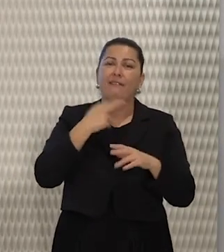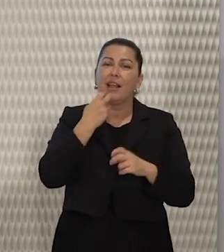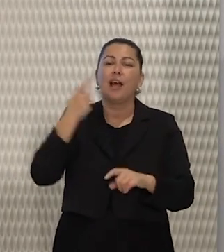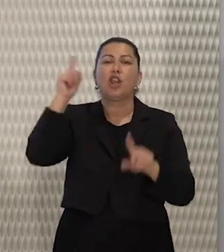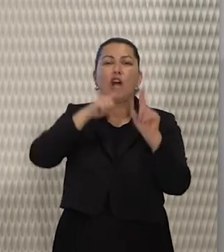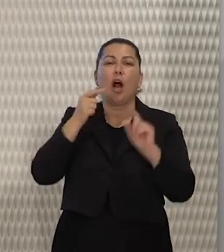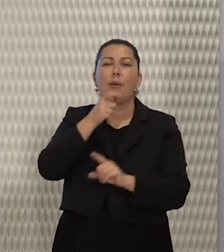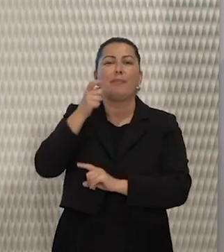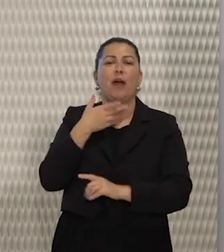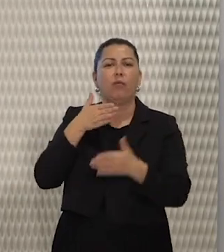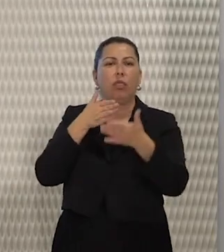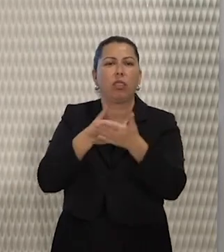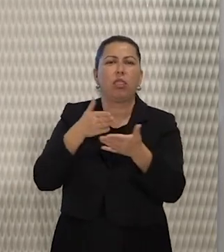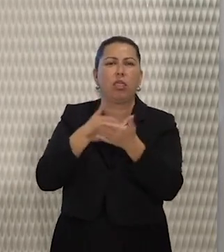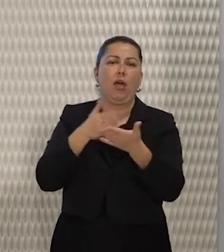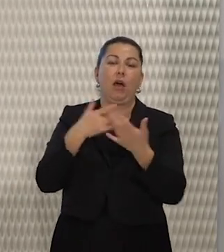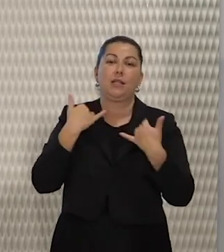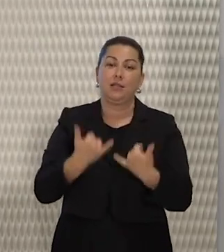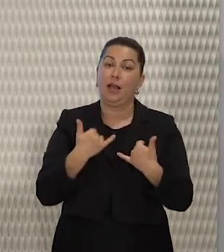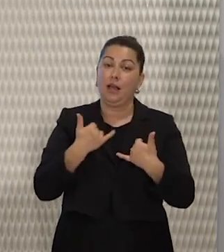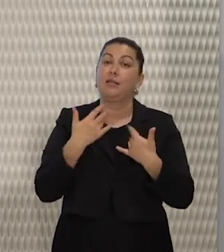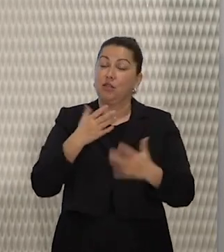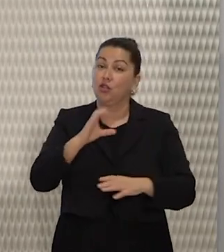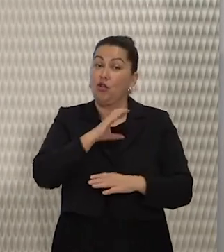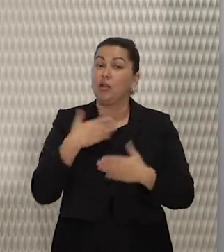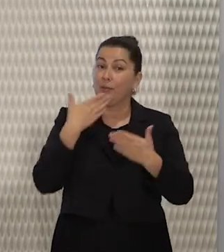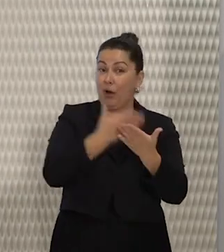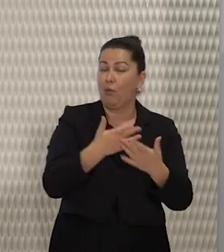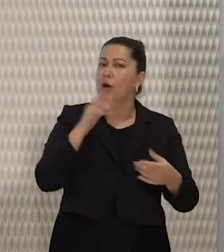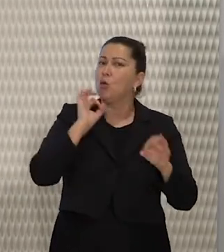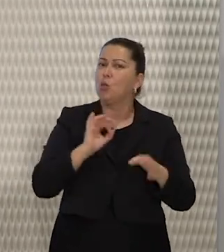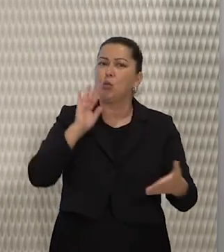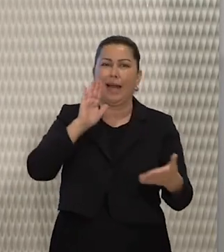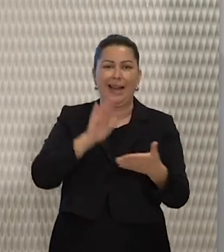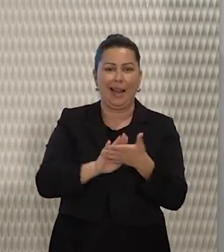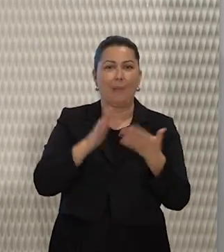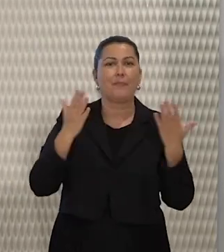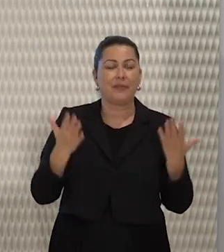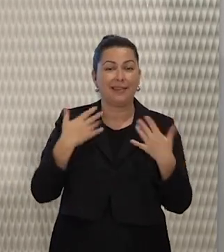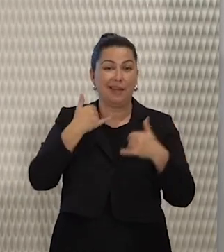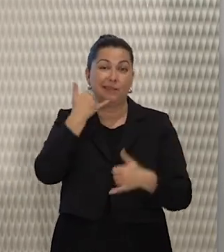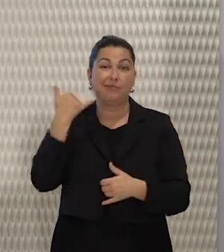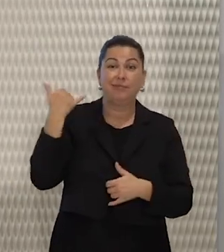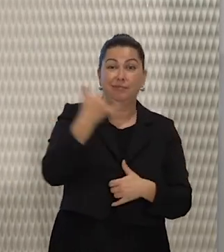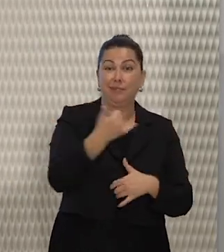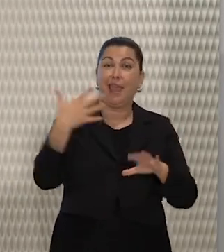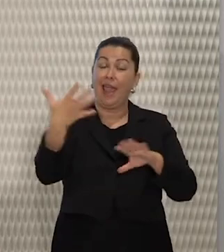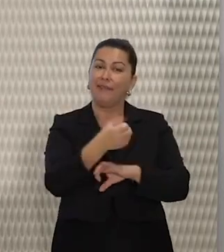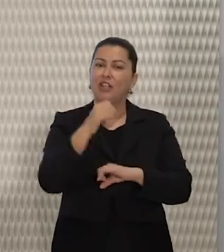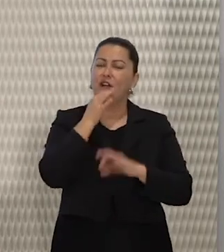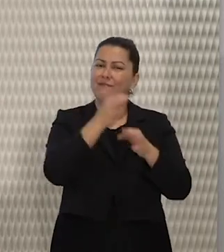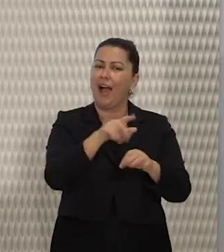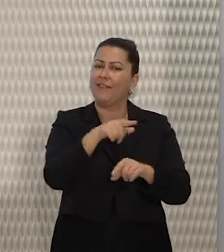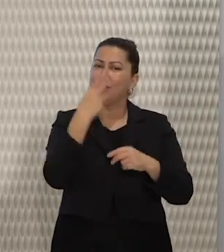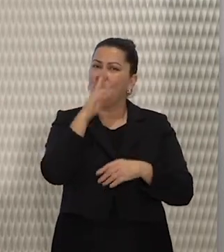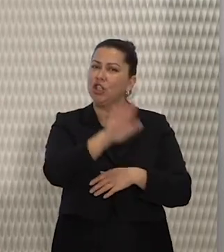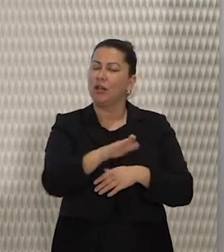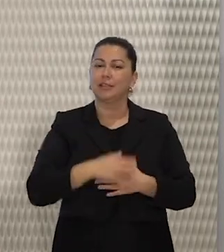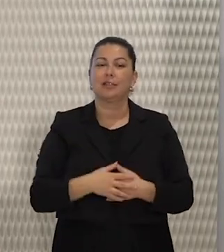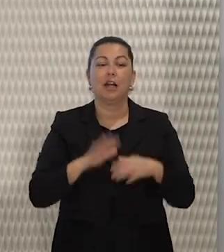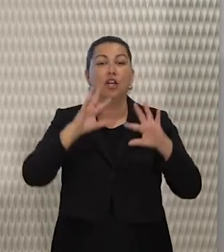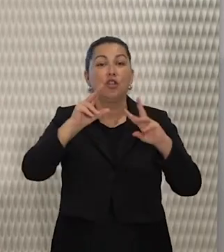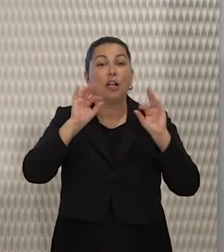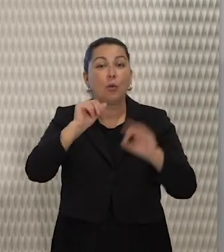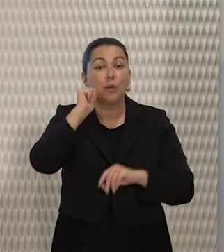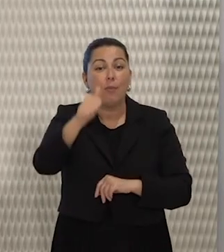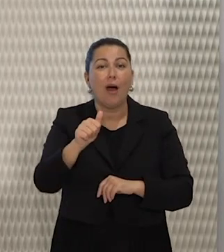jetzt eine Chance bekommen? Hat es funktioniert? Philipp Hanser hat ihn am Telefon erwischt und einmal nachgefragt. Schönen guten Morgen,